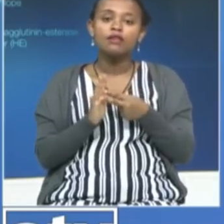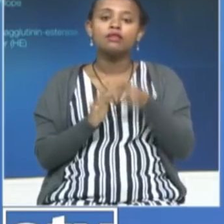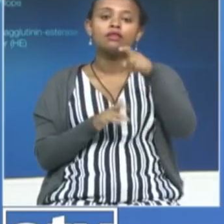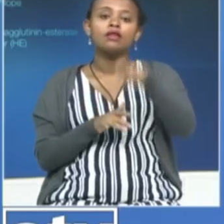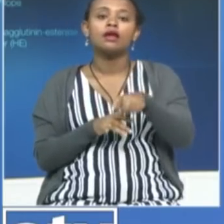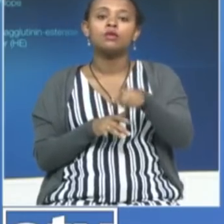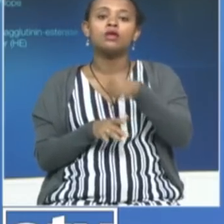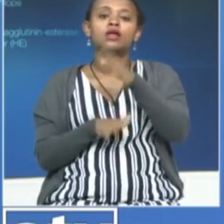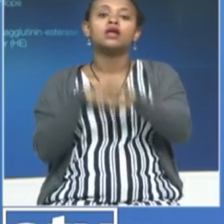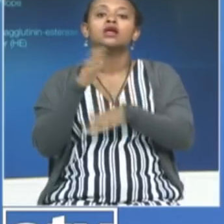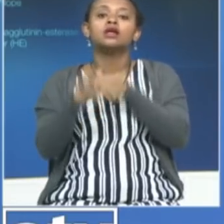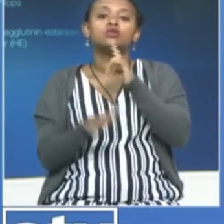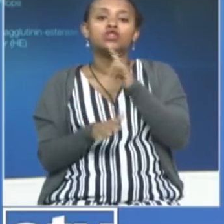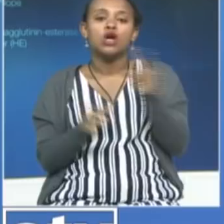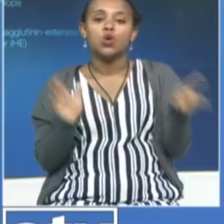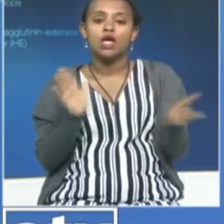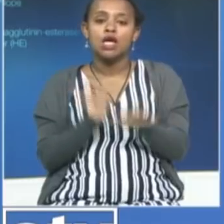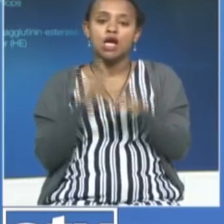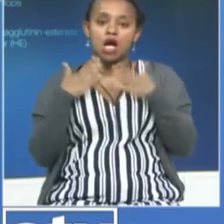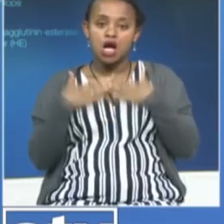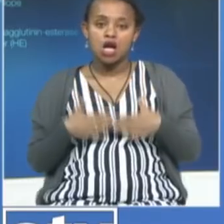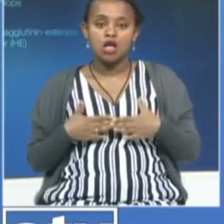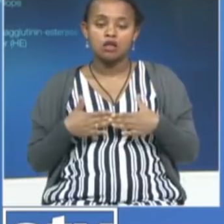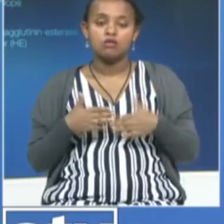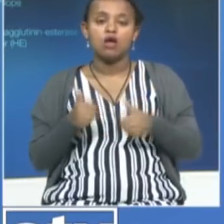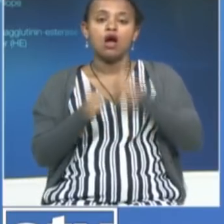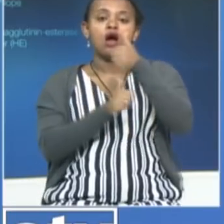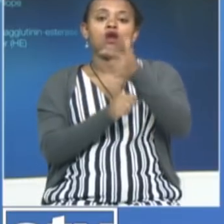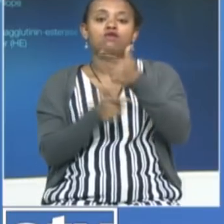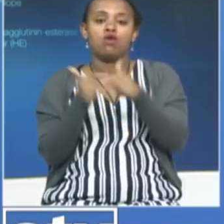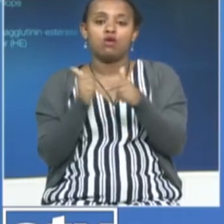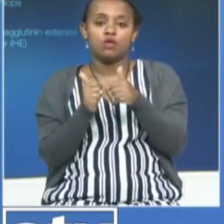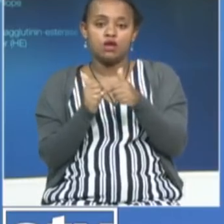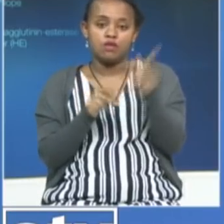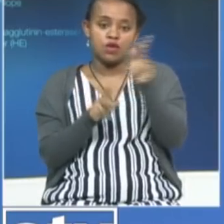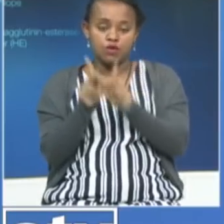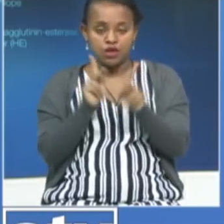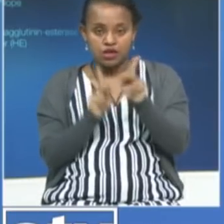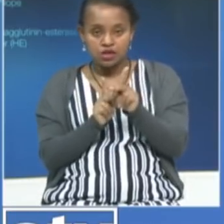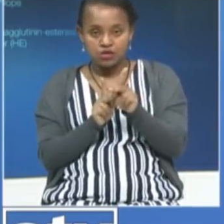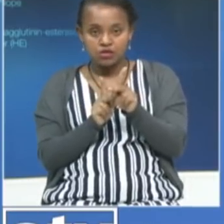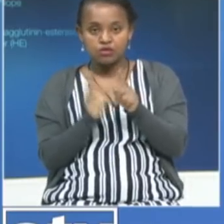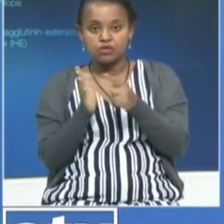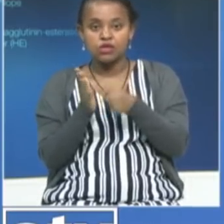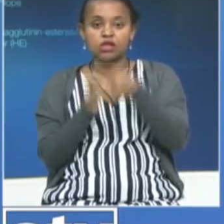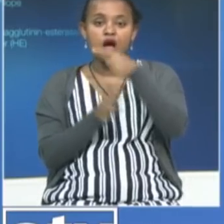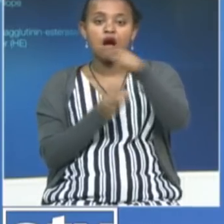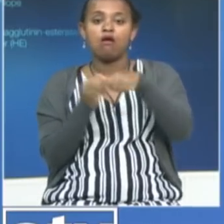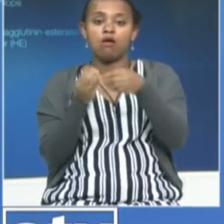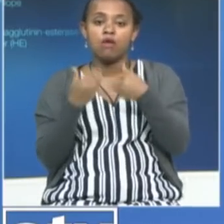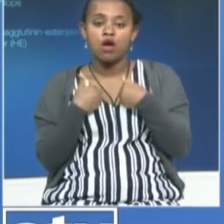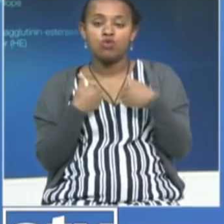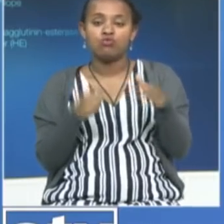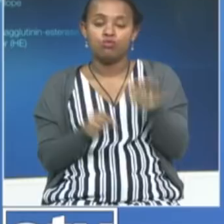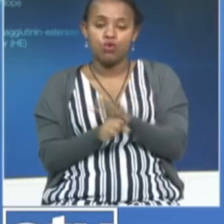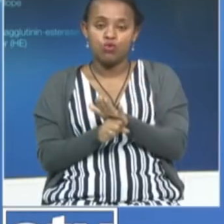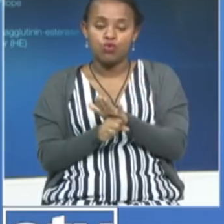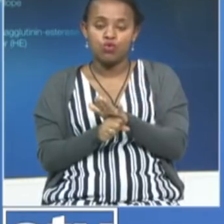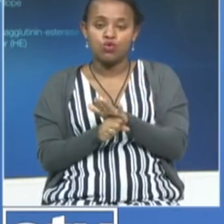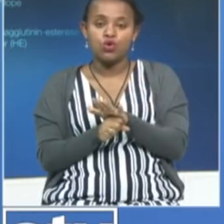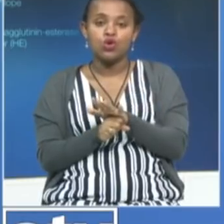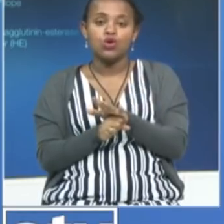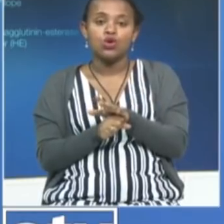እርምጃ ነው። እንግዲህ የህግ አካላትም አልፎ ከመጣ የህግ አካላትም ማህበረሰብም እዛው አካባቢ ያሉ በሙሉ